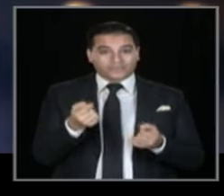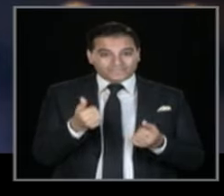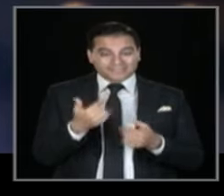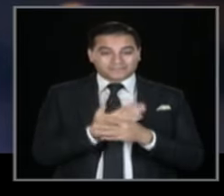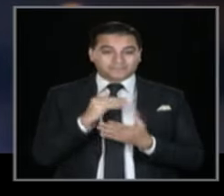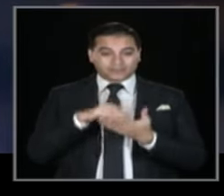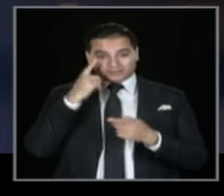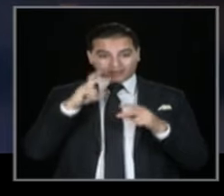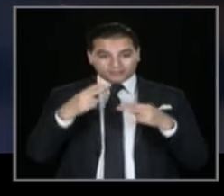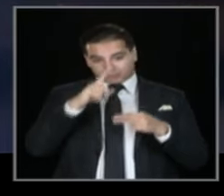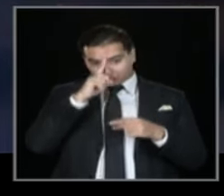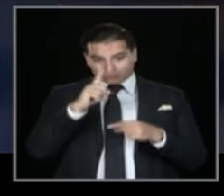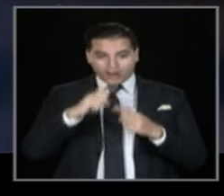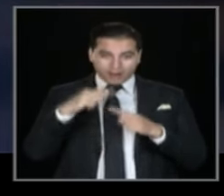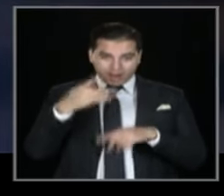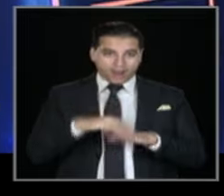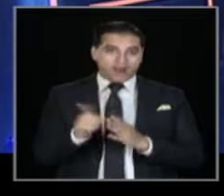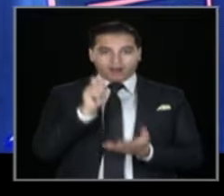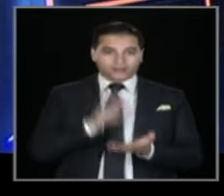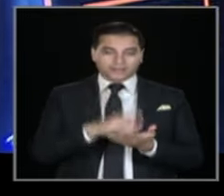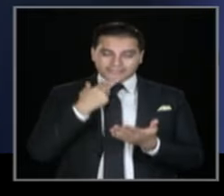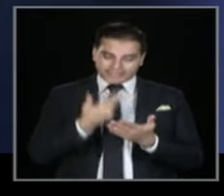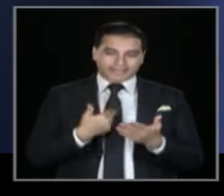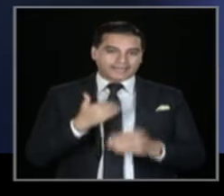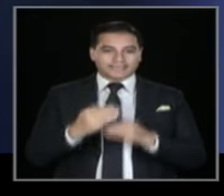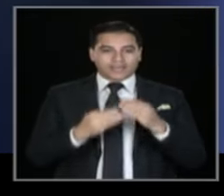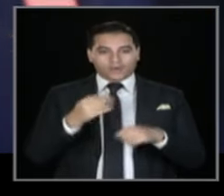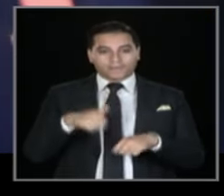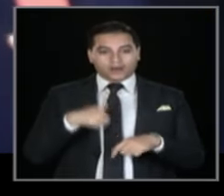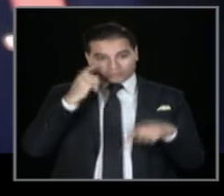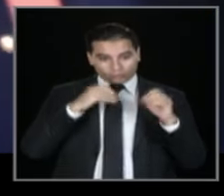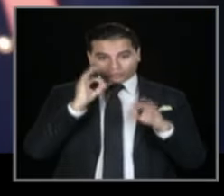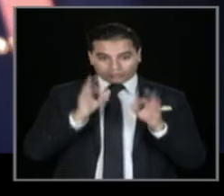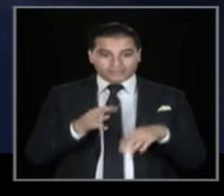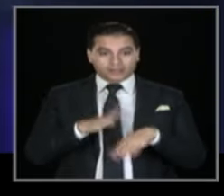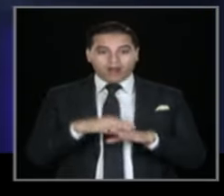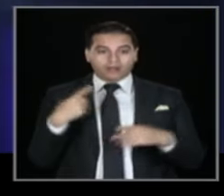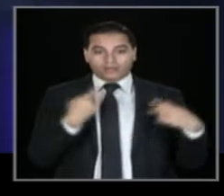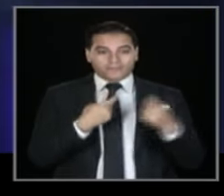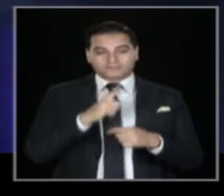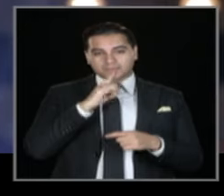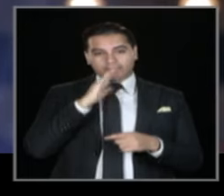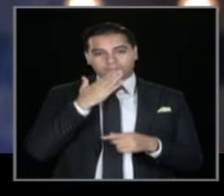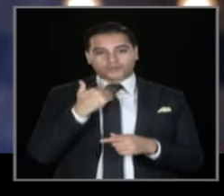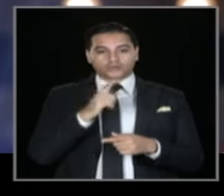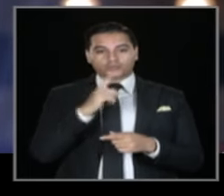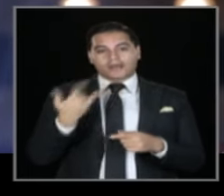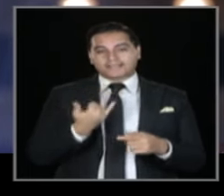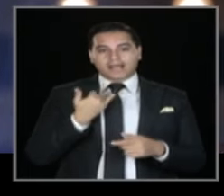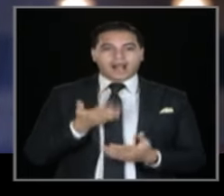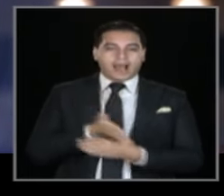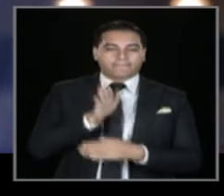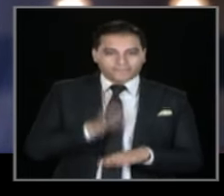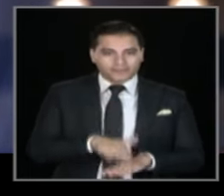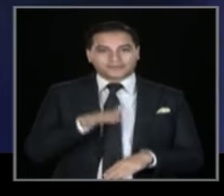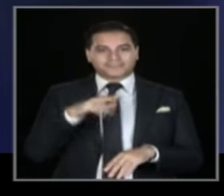تحت الضغط، ولكن إن شاء الله نعوض ده في عجلة الحظ. كنت نازلة متوترة جدا في ضربات الجزاء، بس الحمد لله السؤال كان سهل وقدرت